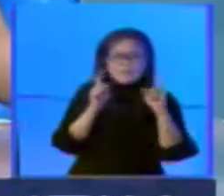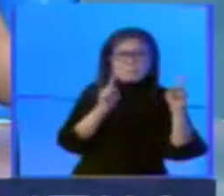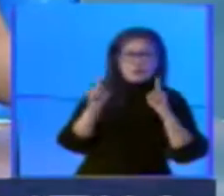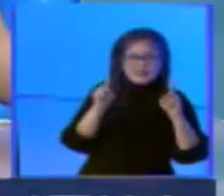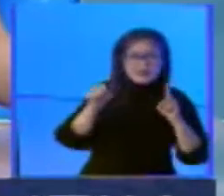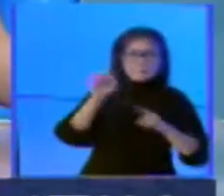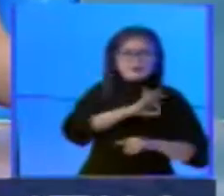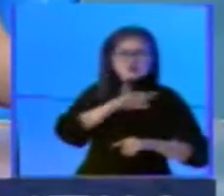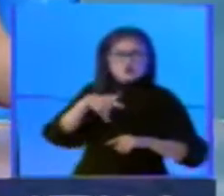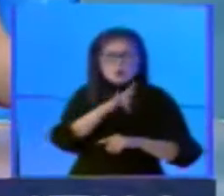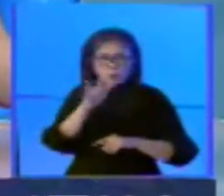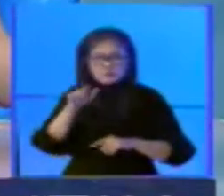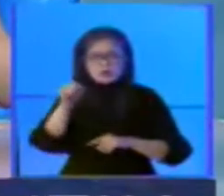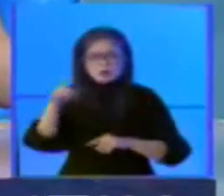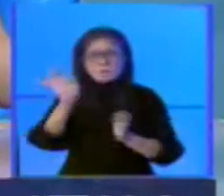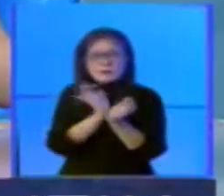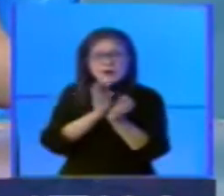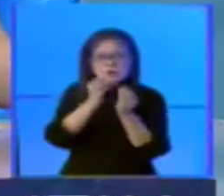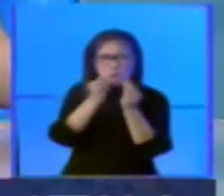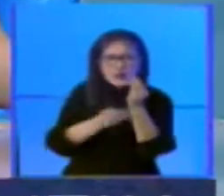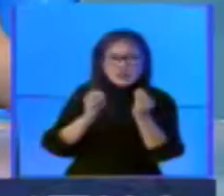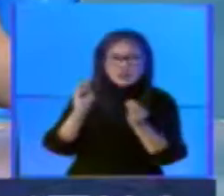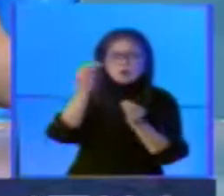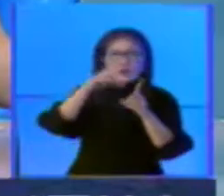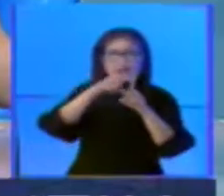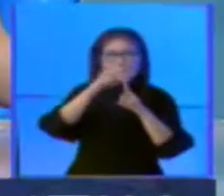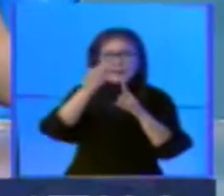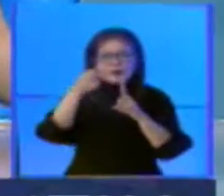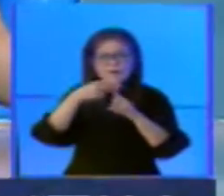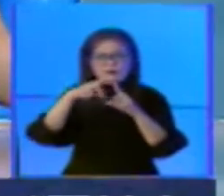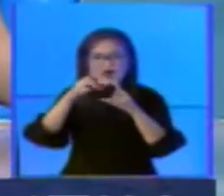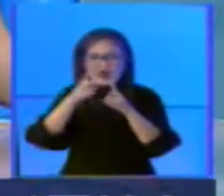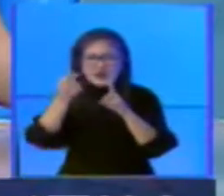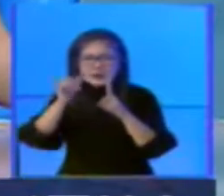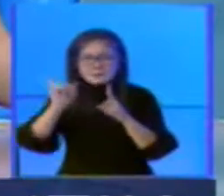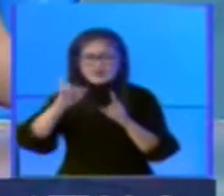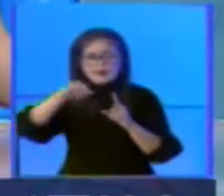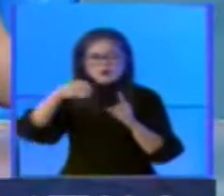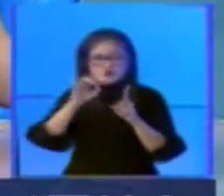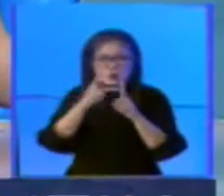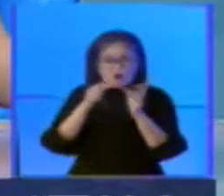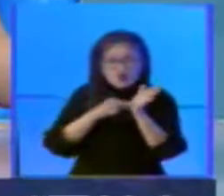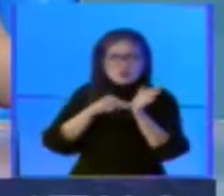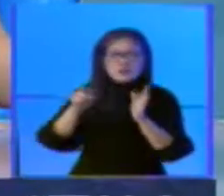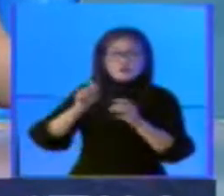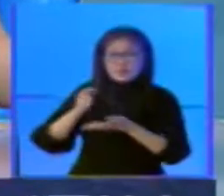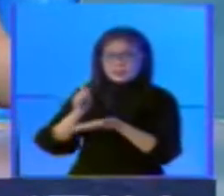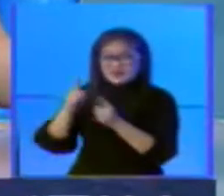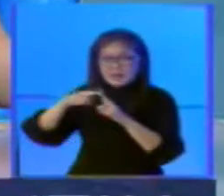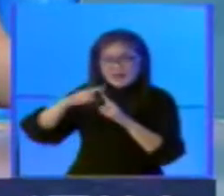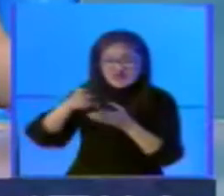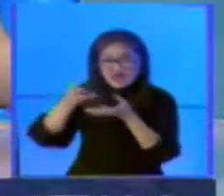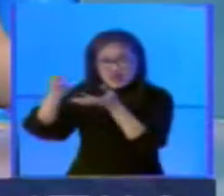yakni mantan Wakil Ketua DPR Fahri Hamzah dan Fadli Zon penerima tanda jasa dan kehormatan mendapatkan penghormatan